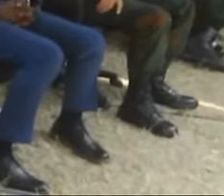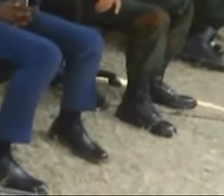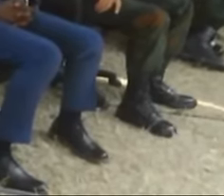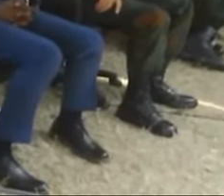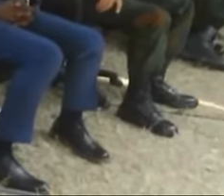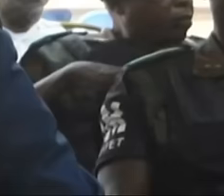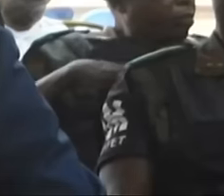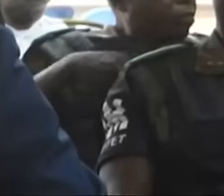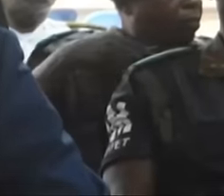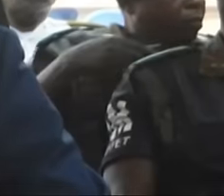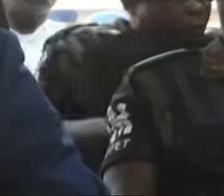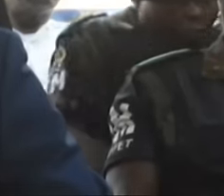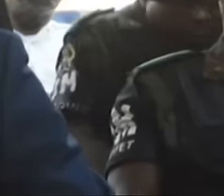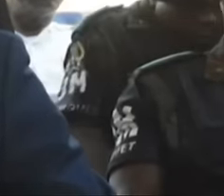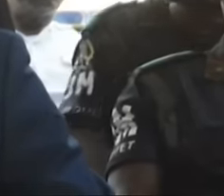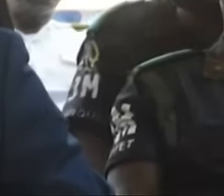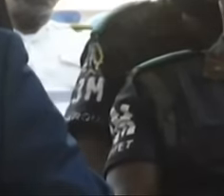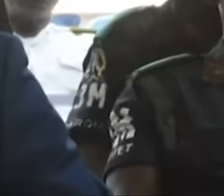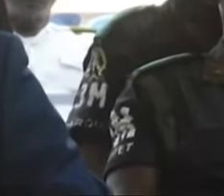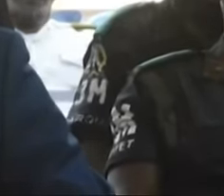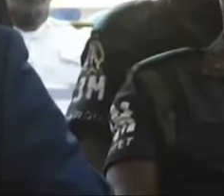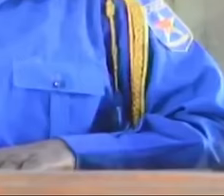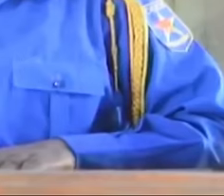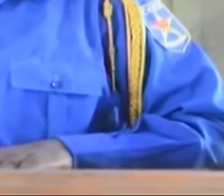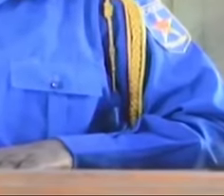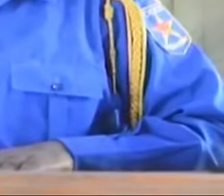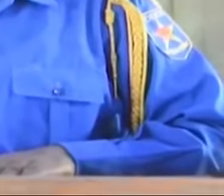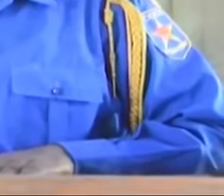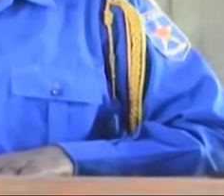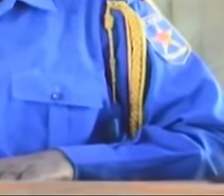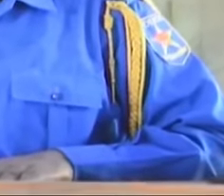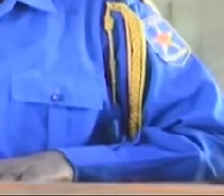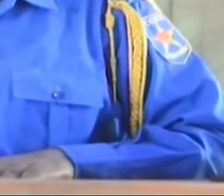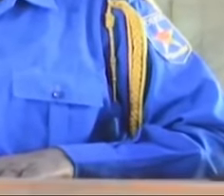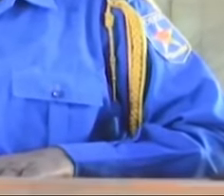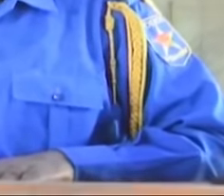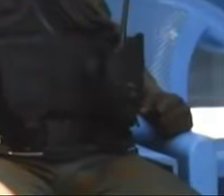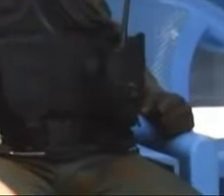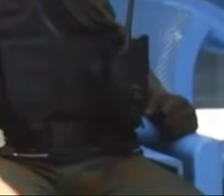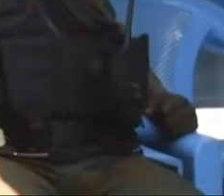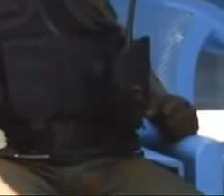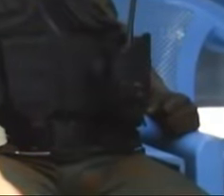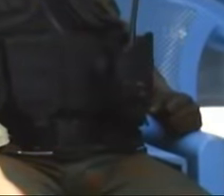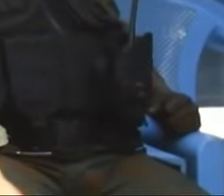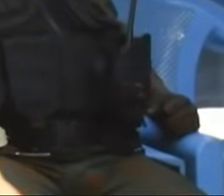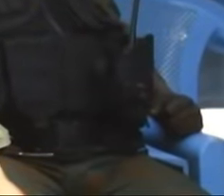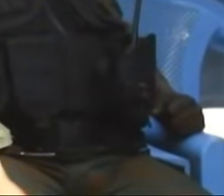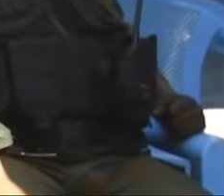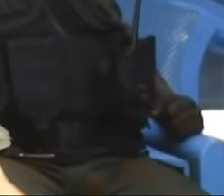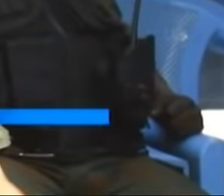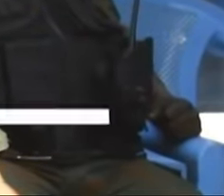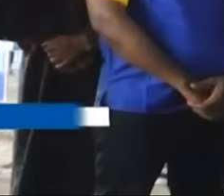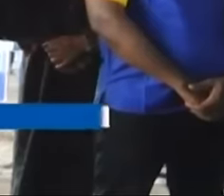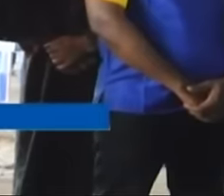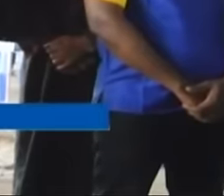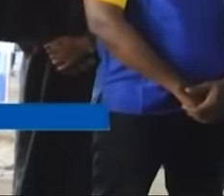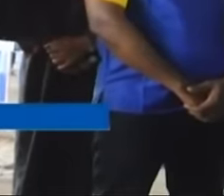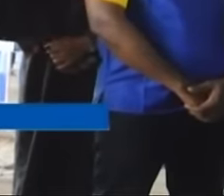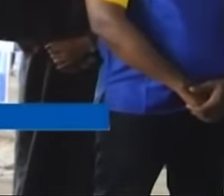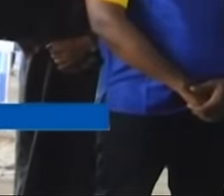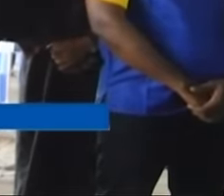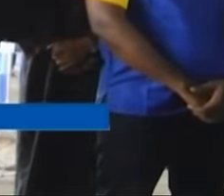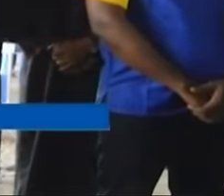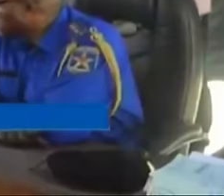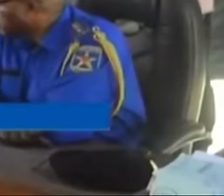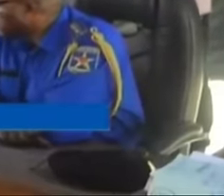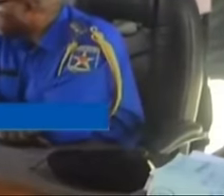la Justice et garde des Sceaux, Constant Mutamba, et les responsables des juridictions militaires, de l'auditorat supérieur et général. Un